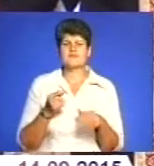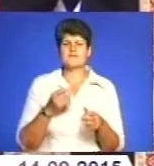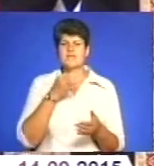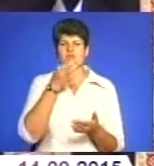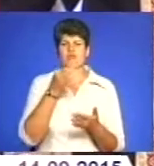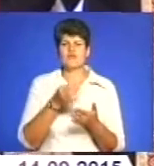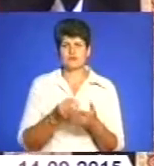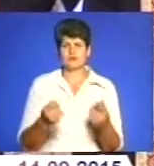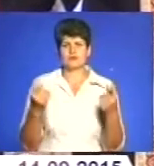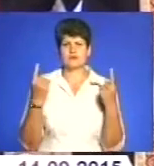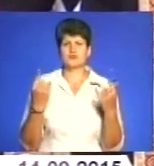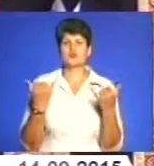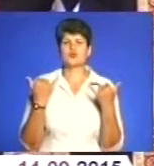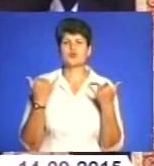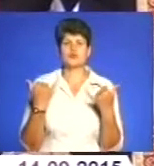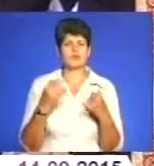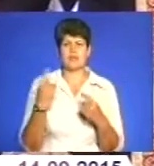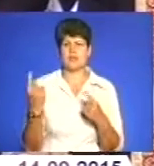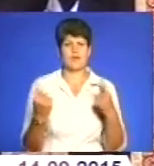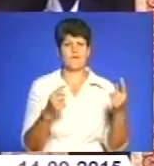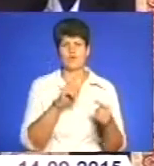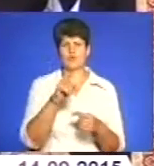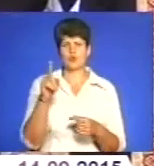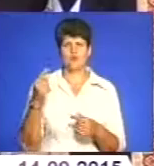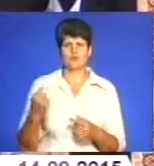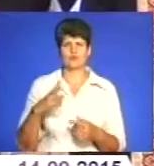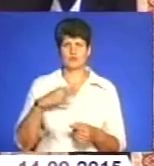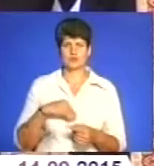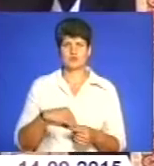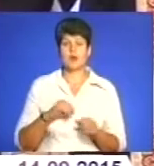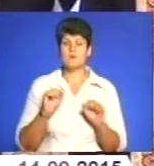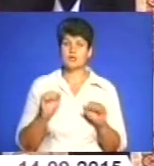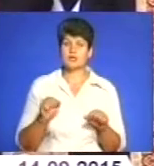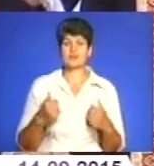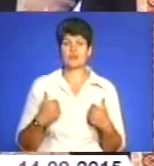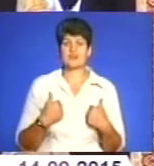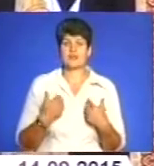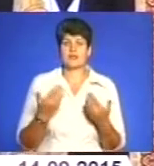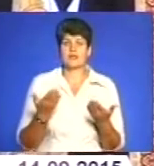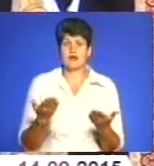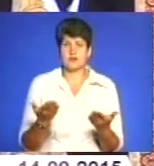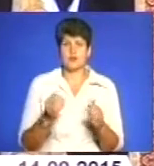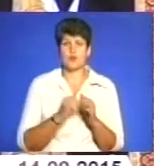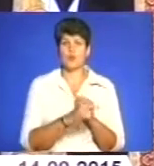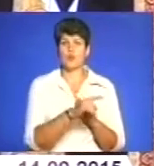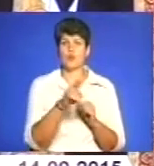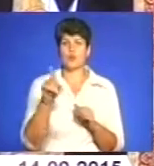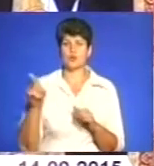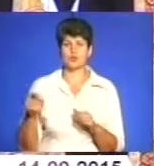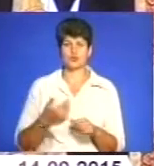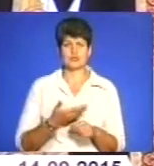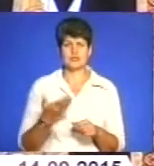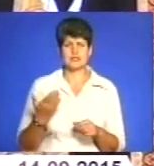відповідальності великої сьогодні не в одного на душі. А може і наша вина кожного з нас, хоча й